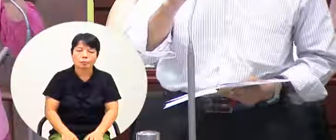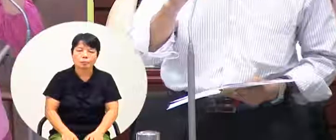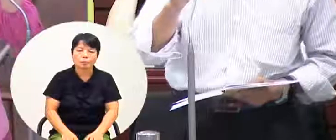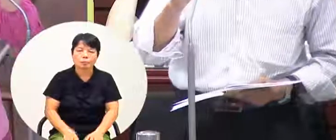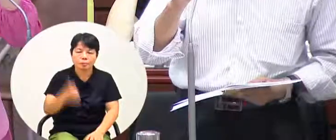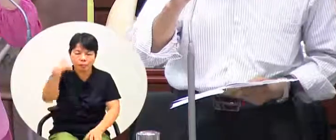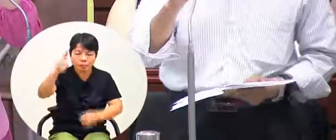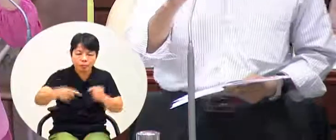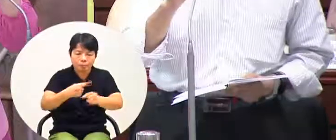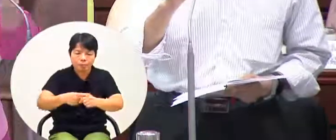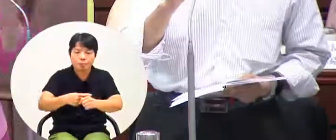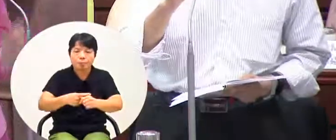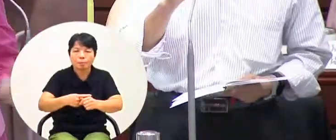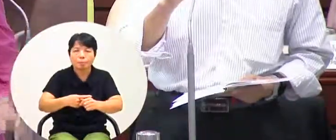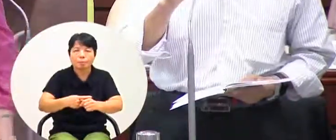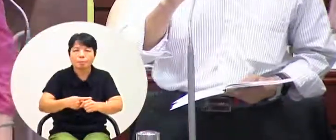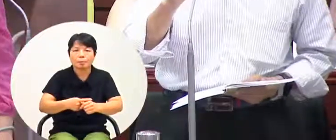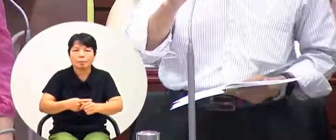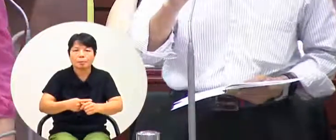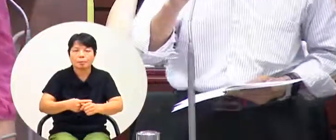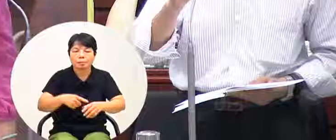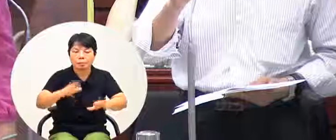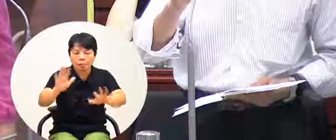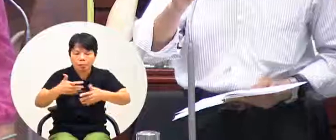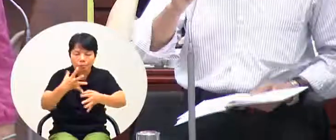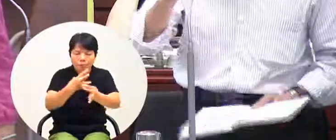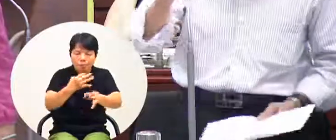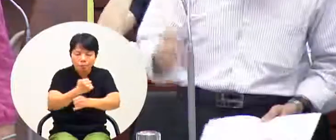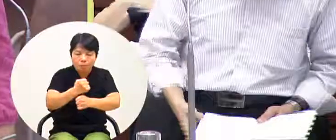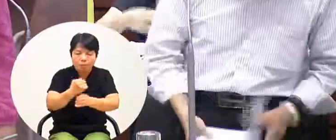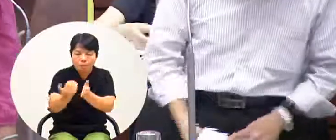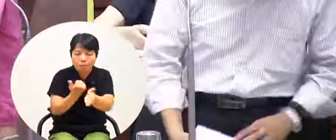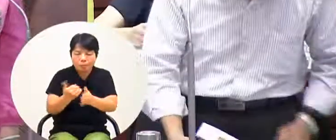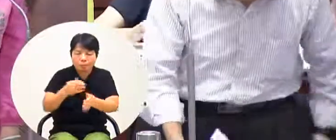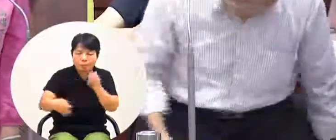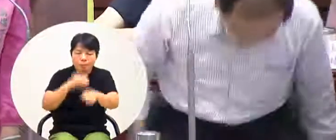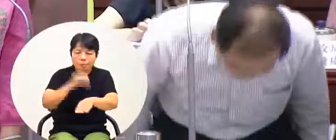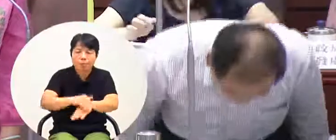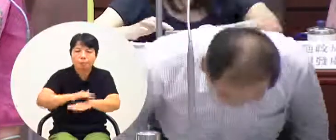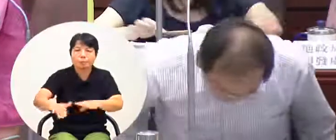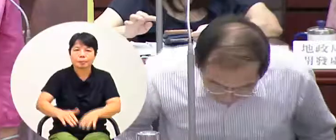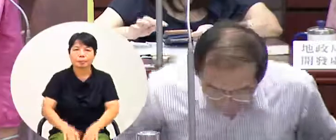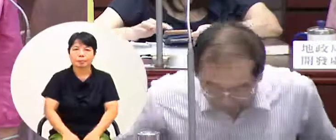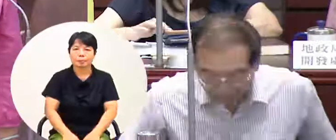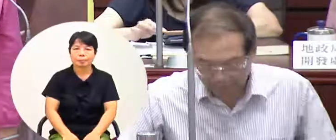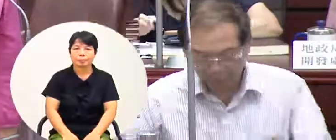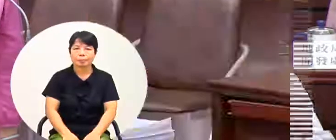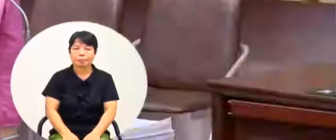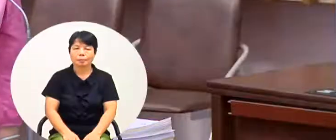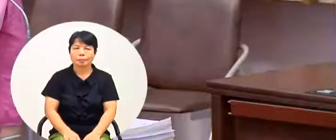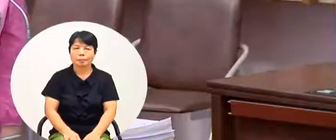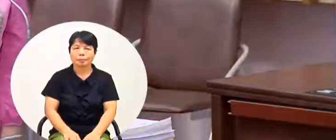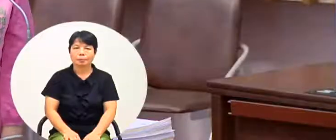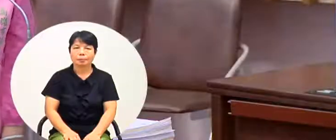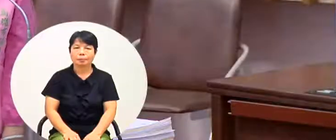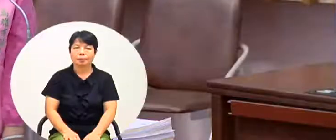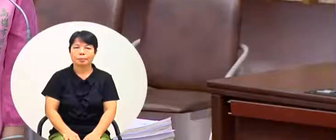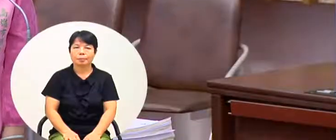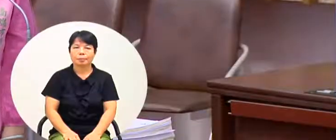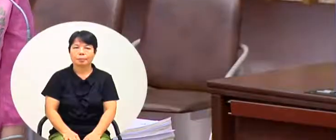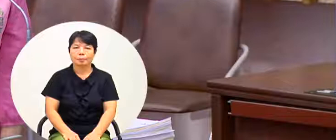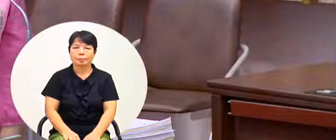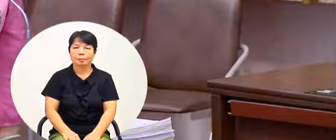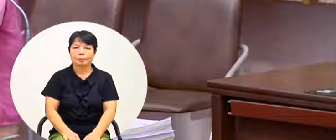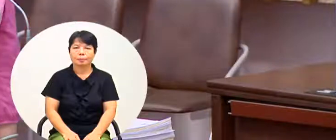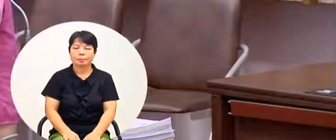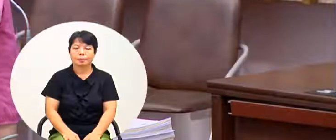严加督促那个工程的进度。好，谢谢。 好，谢谢局长。好，那我们请那个新工处处长